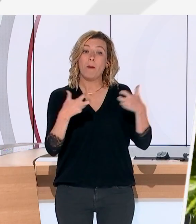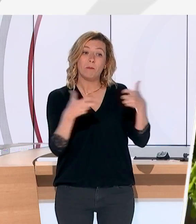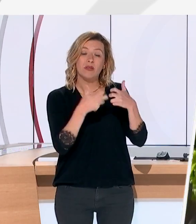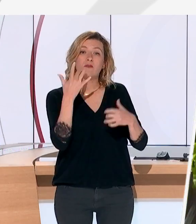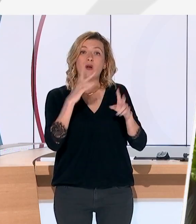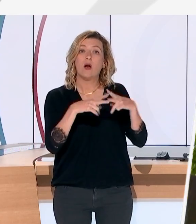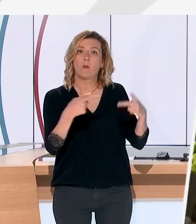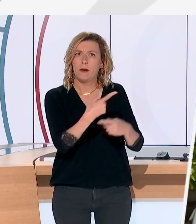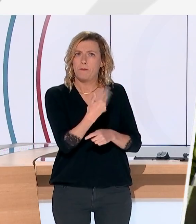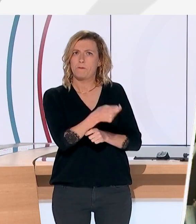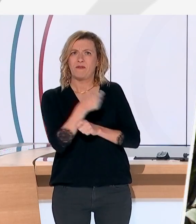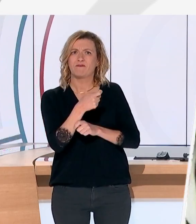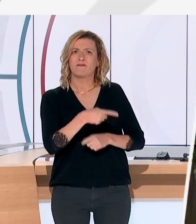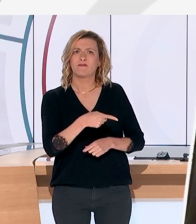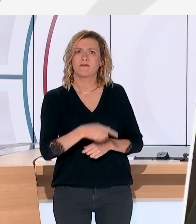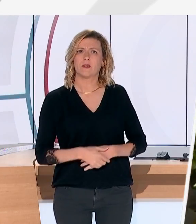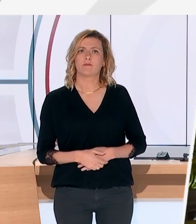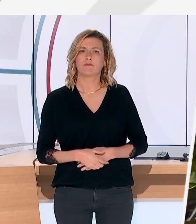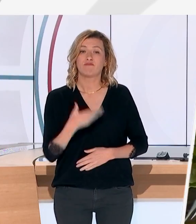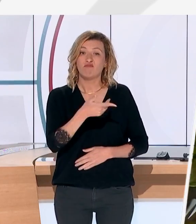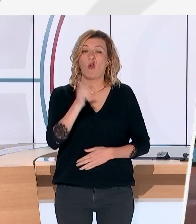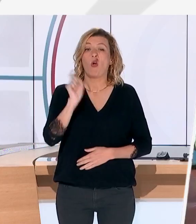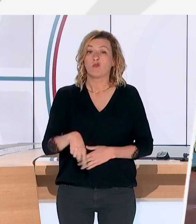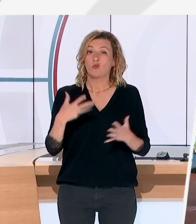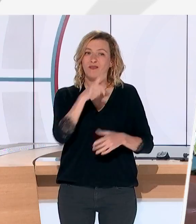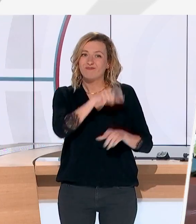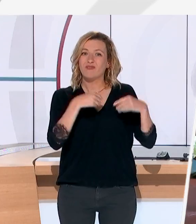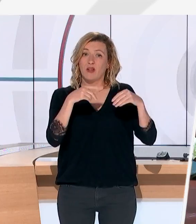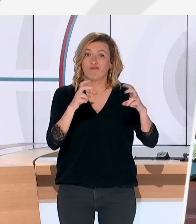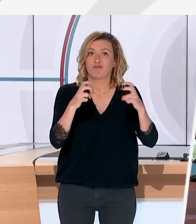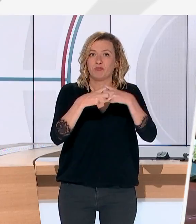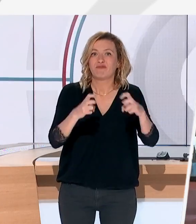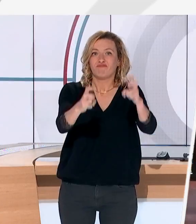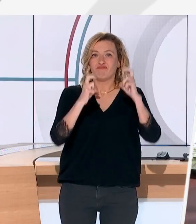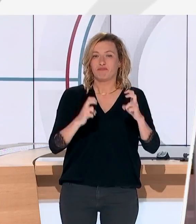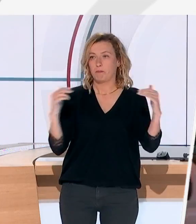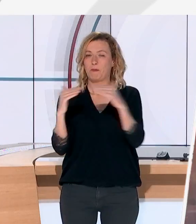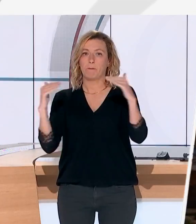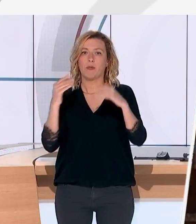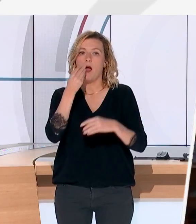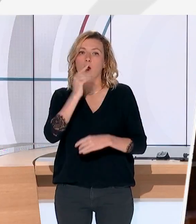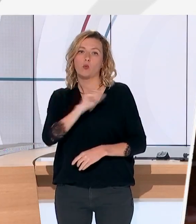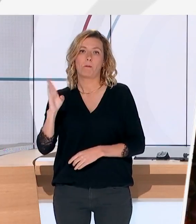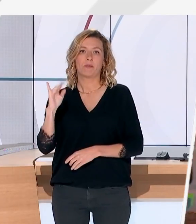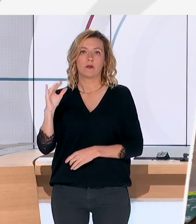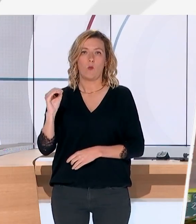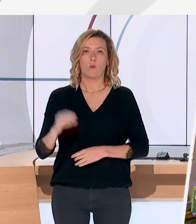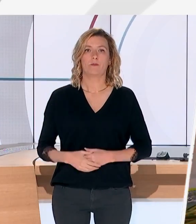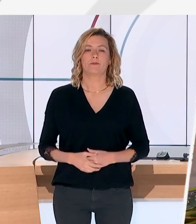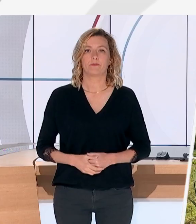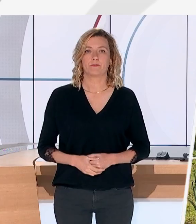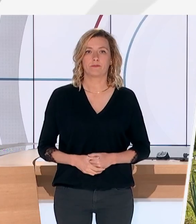fruits et légumes plus élevé. Cette productrice a même dû déclasser certains de ses produits et les vendre au prix de l'agriculture